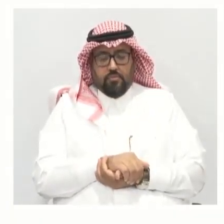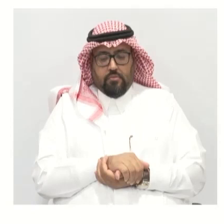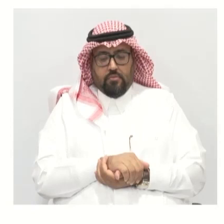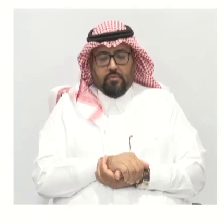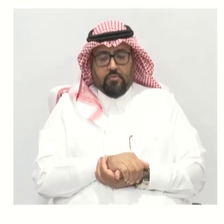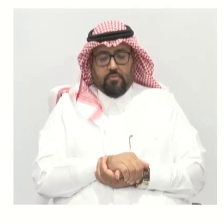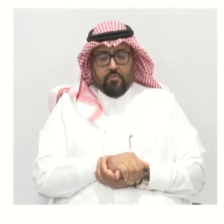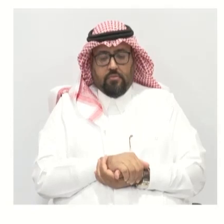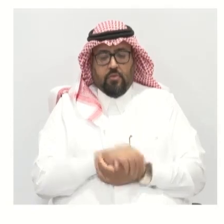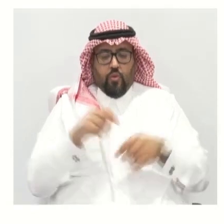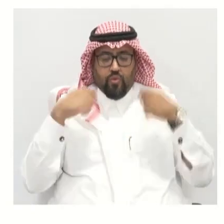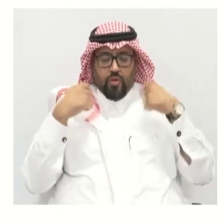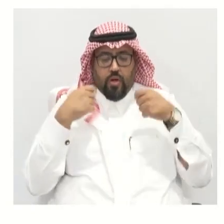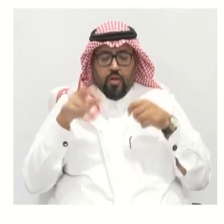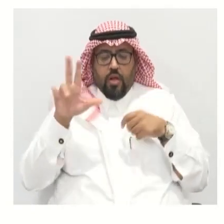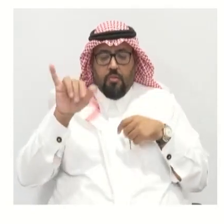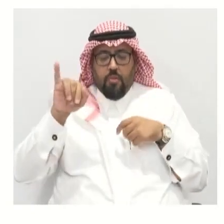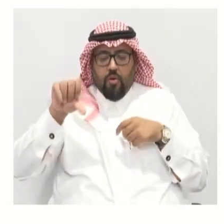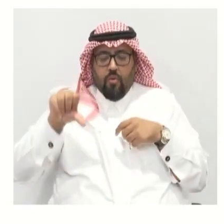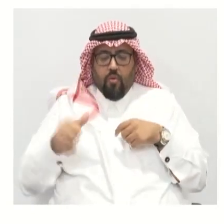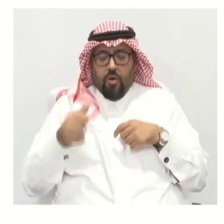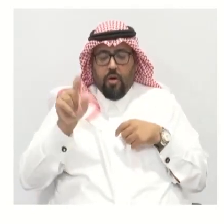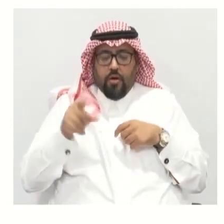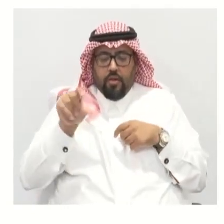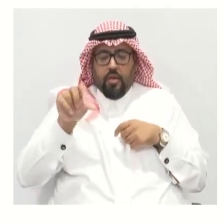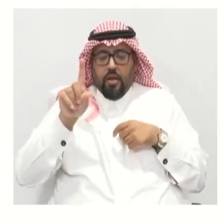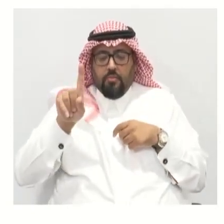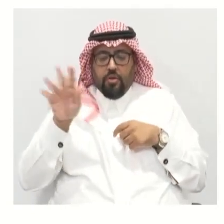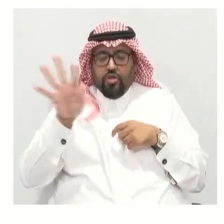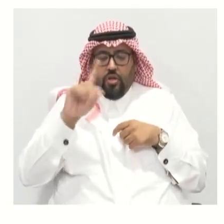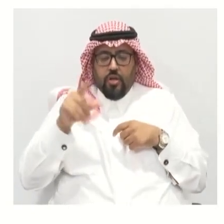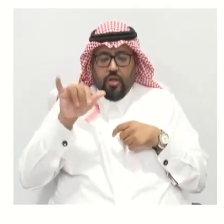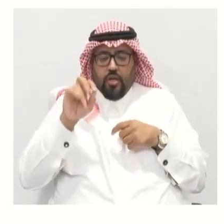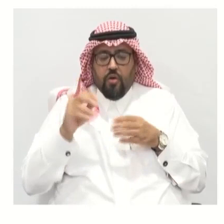الصحه وزاره الموارد البشريه والتنميه